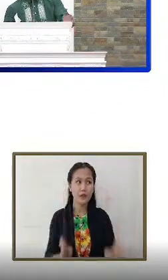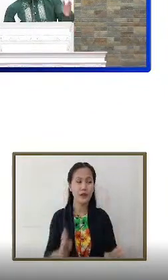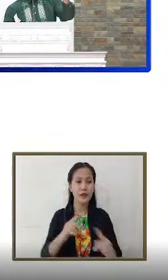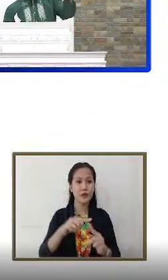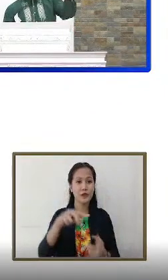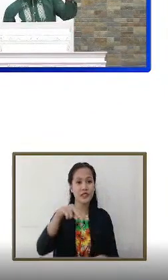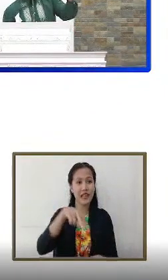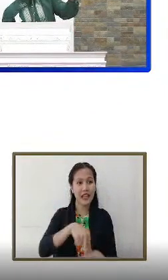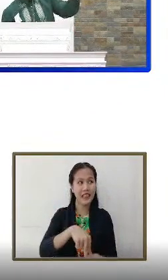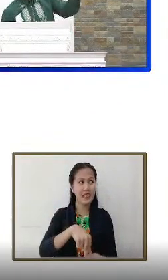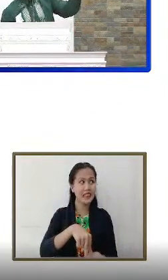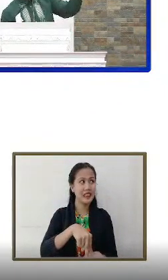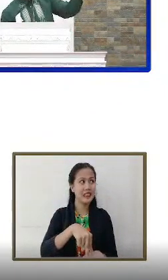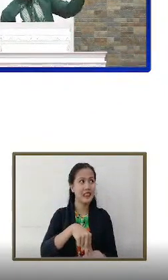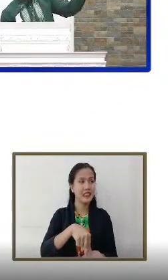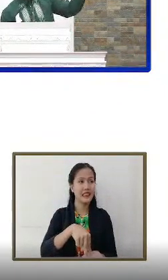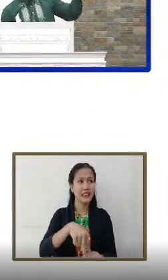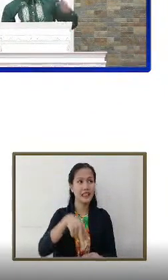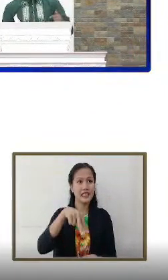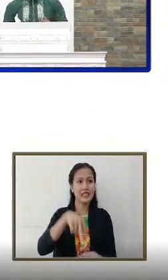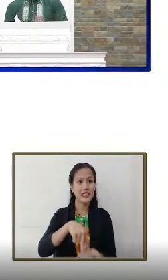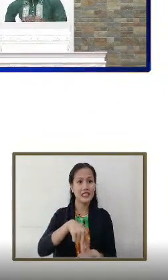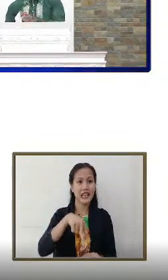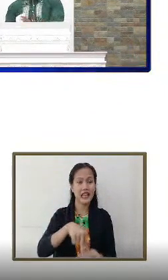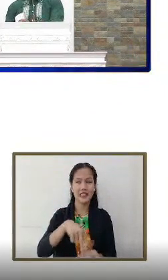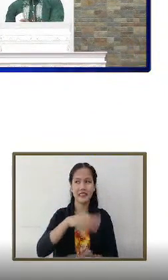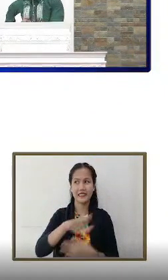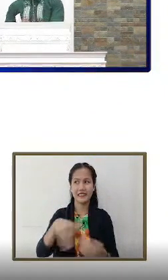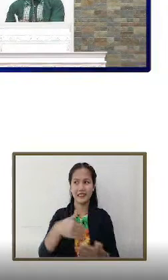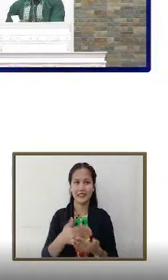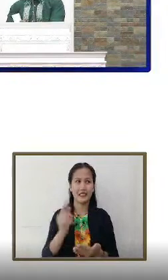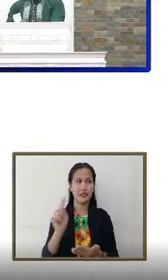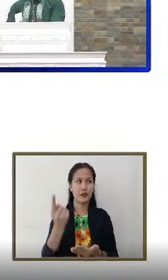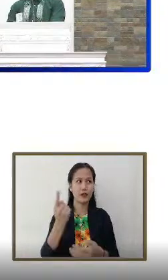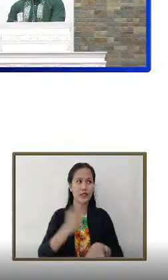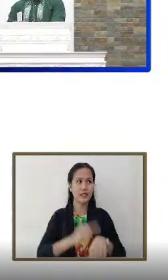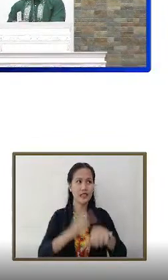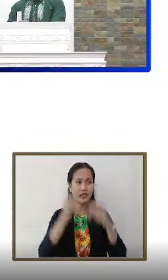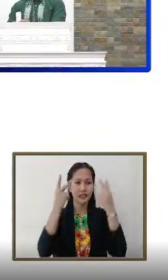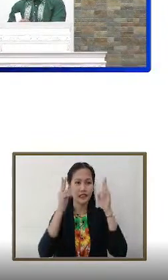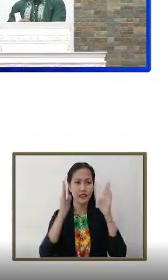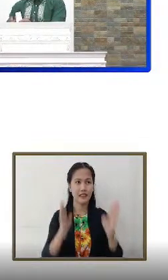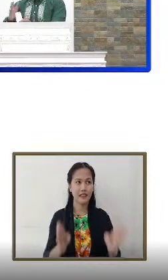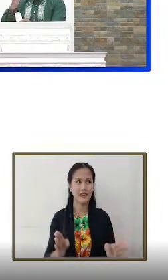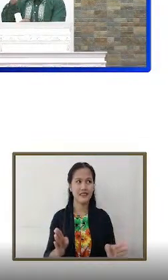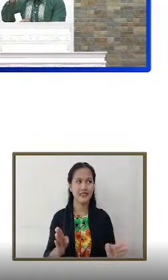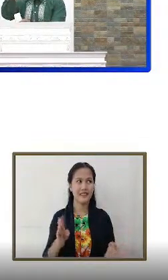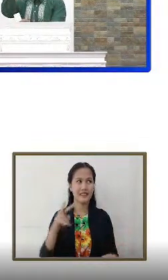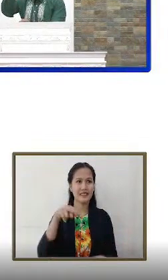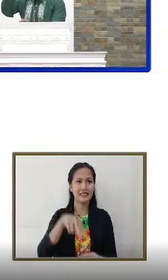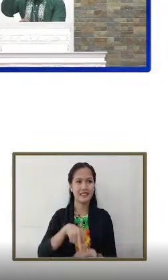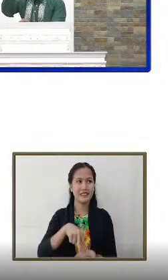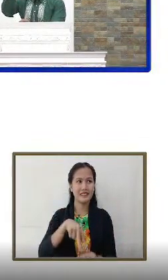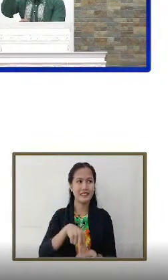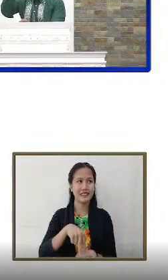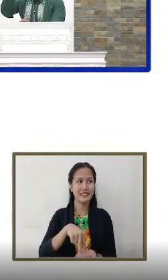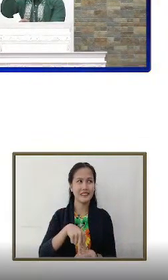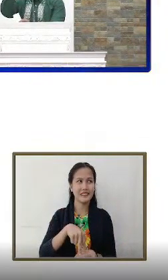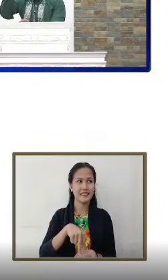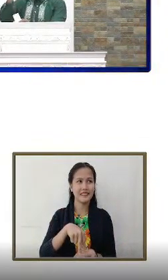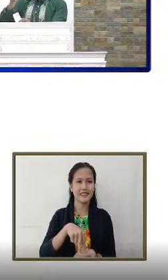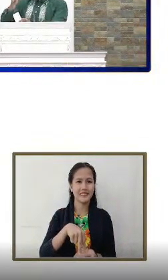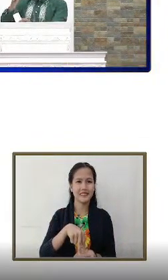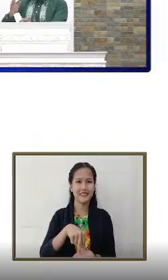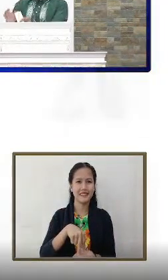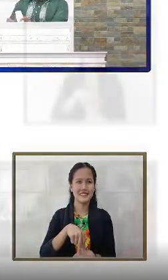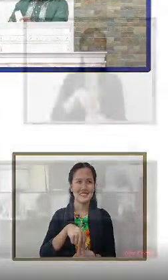once again, tayo po kayo lahat, would you please stand up? Sige, patayin natin mga bisita natin. All right, sige, huwag kayo mahiya, don't be shy. You are very welcome.